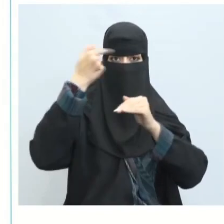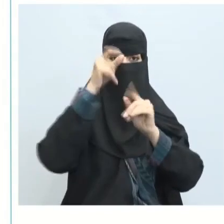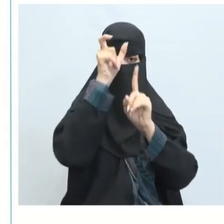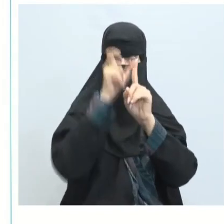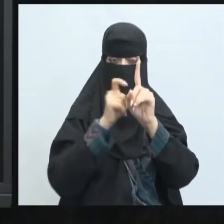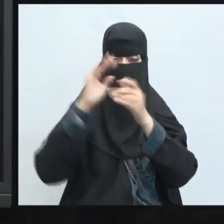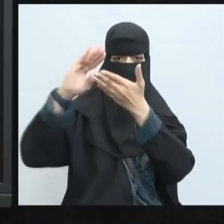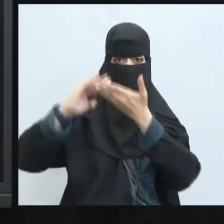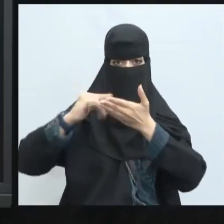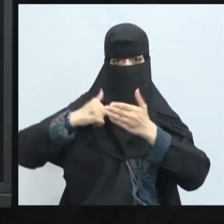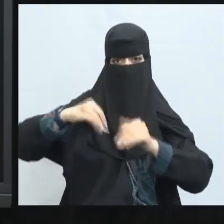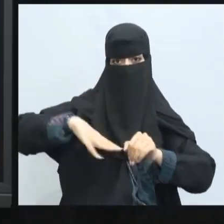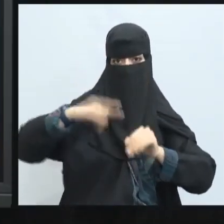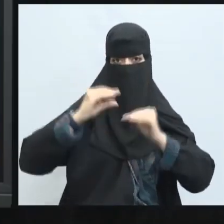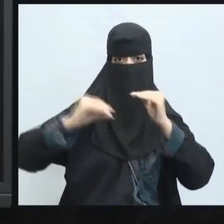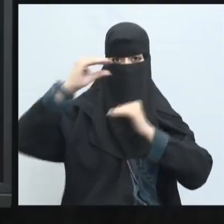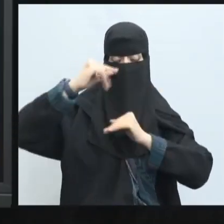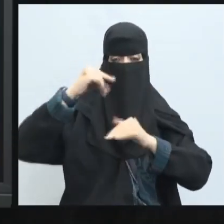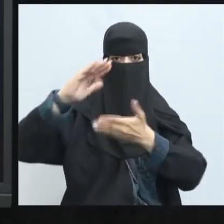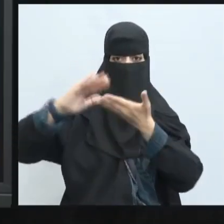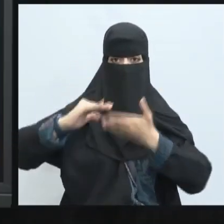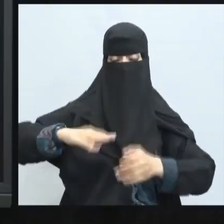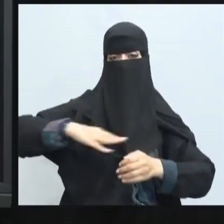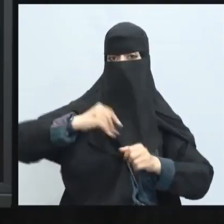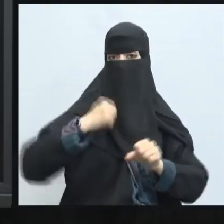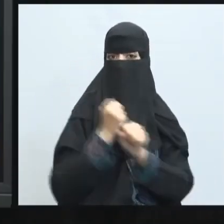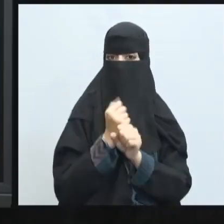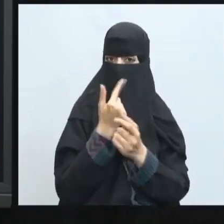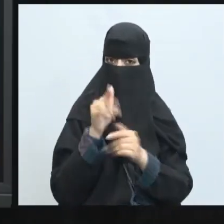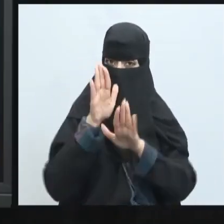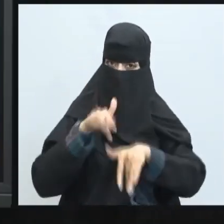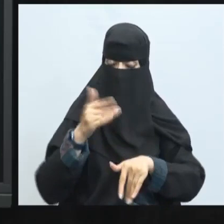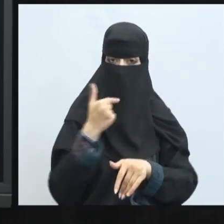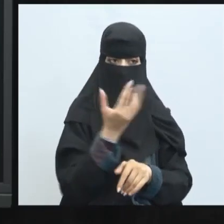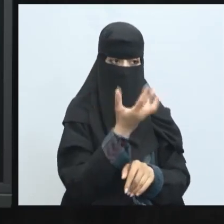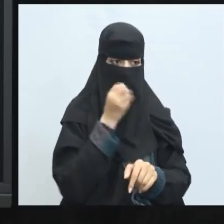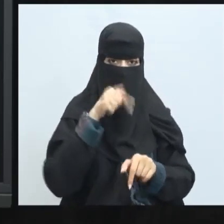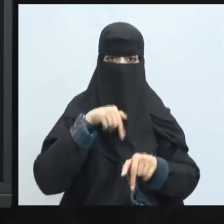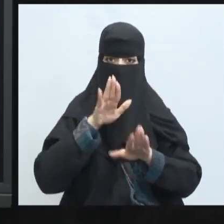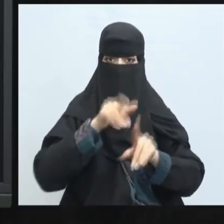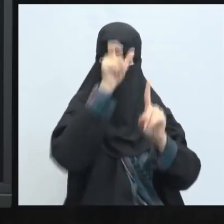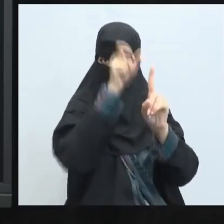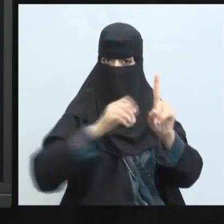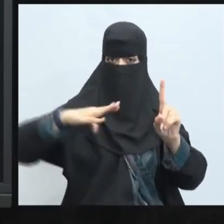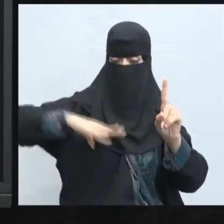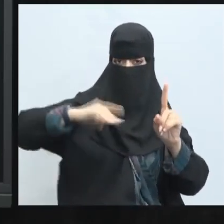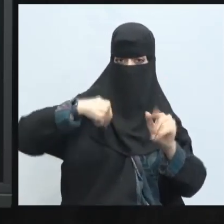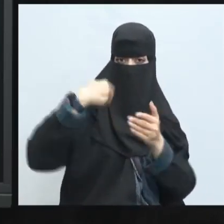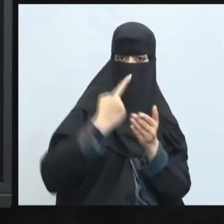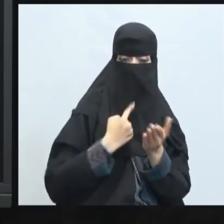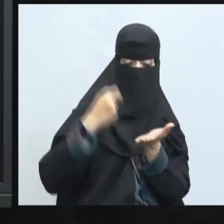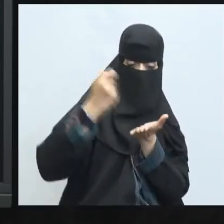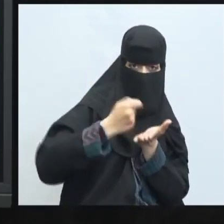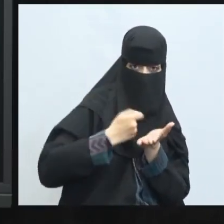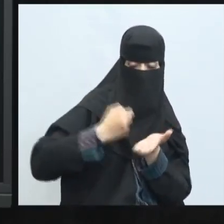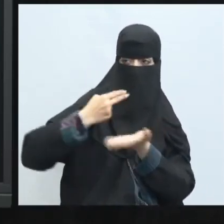فسكرت يساعد المدير او الاداره على انجاز العمل ذكرنا حينما نحتاج الى كمدير حينما تحتاج الى كتابه خطاب